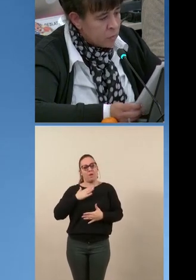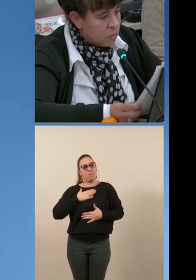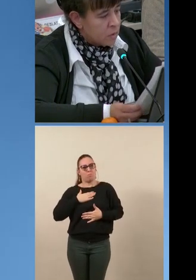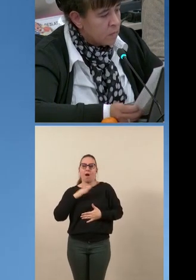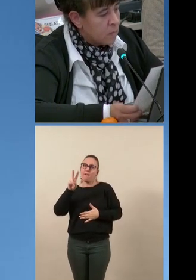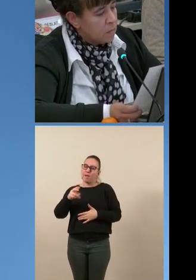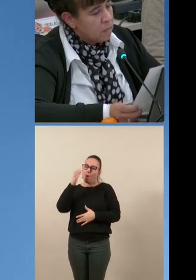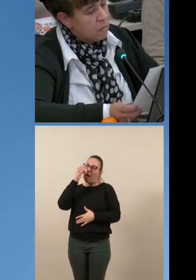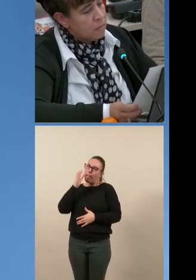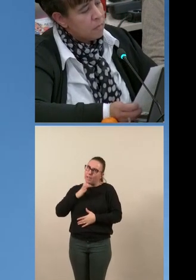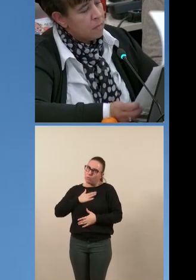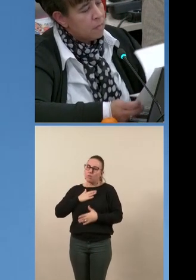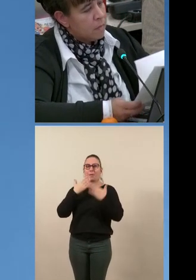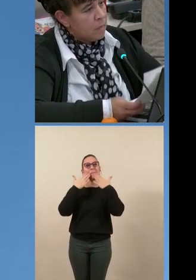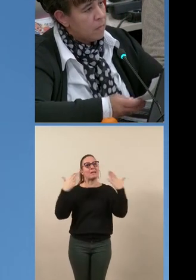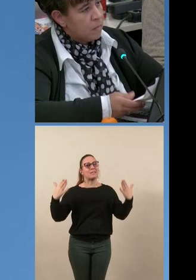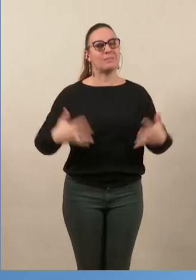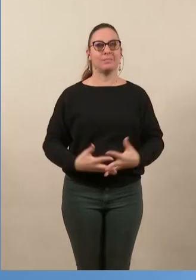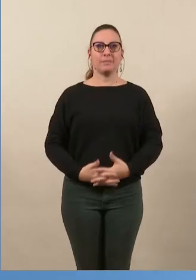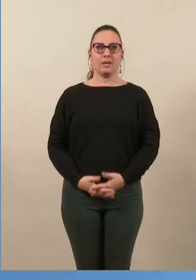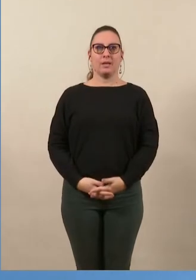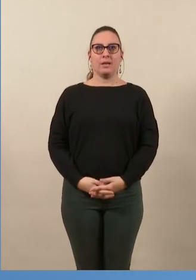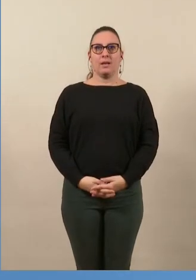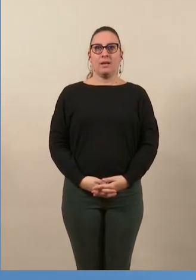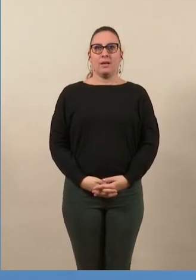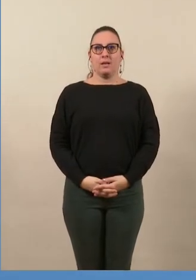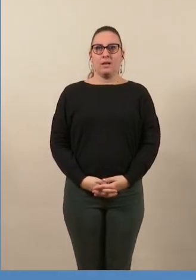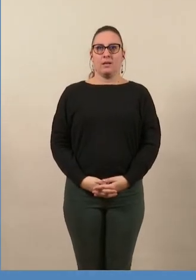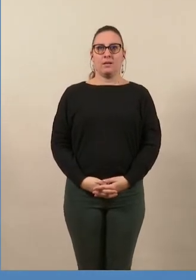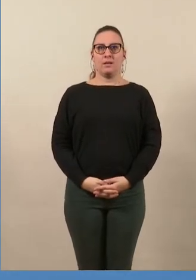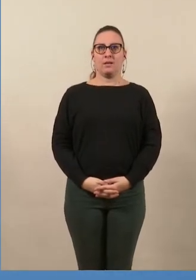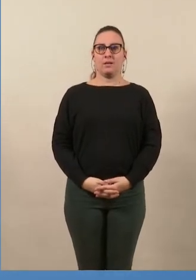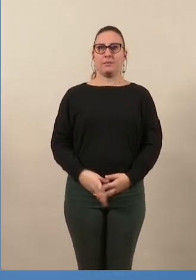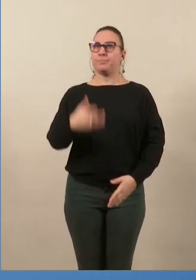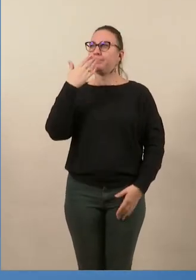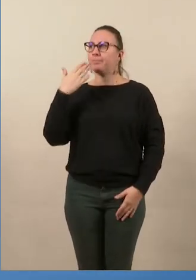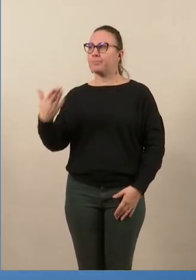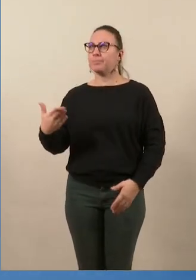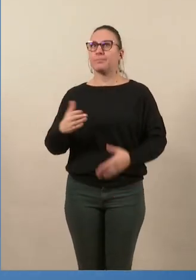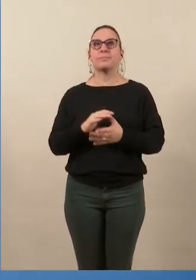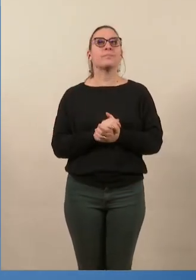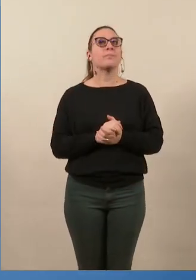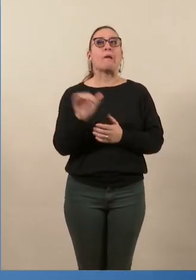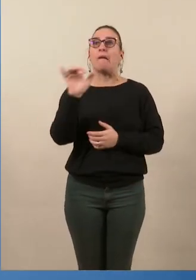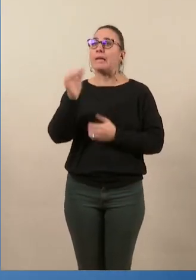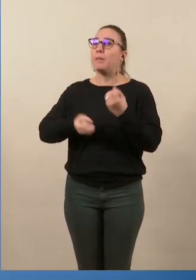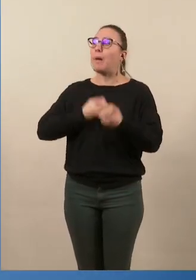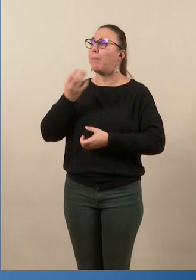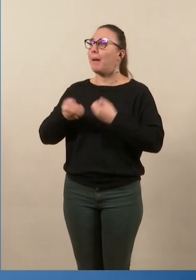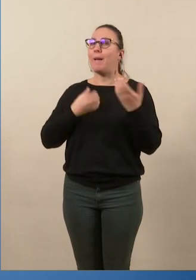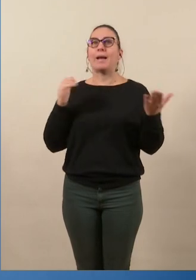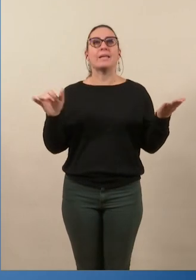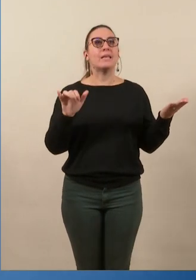votre écoute merci beaucoup y a-t-il des demandes de prise de parole